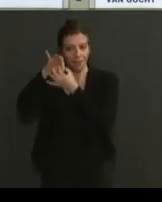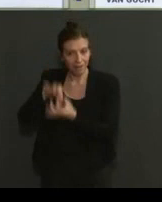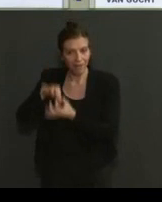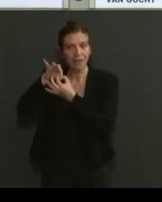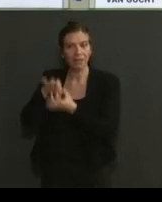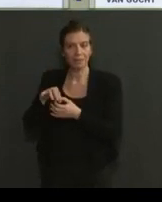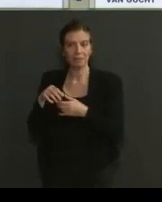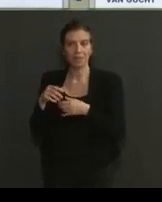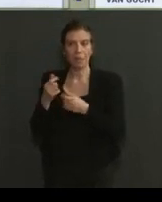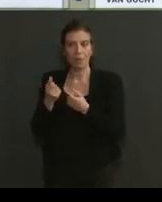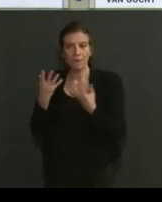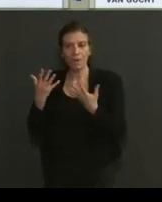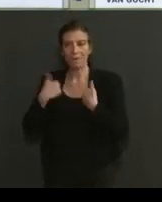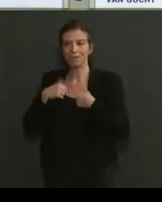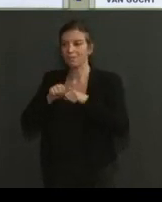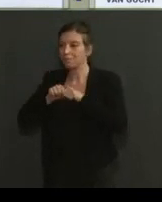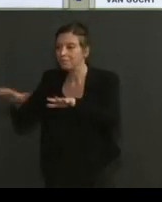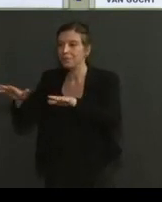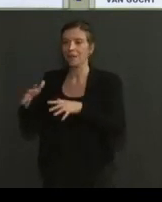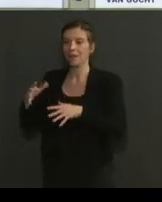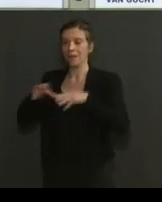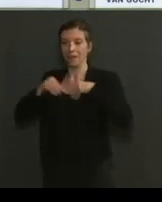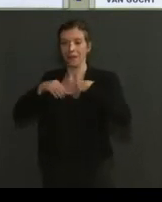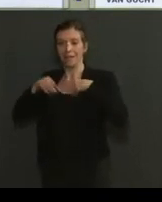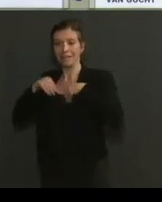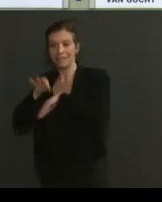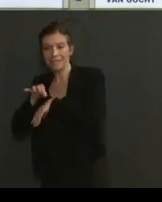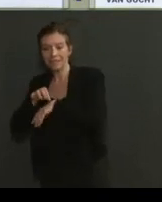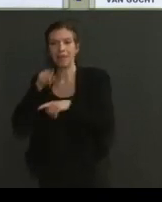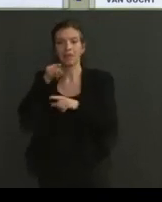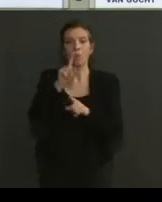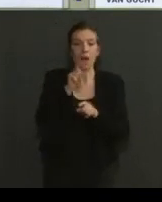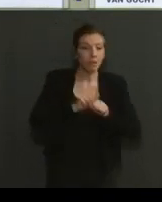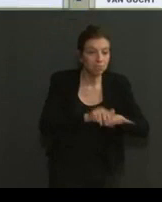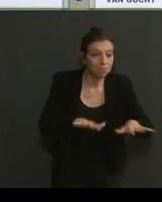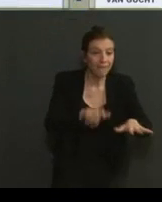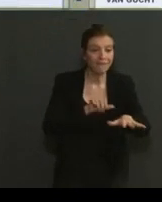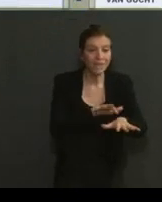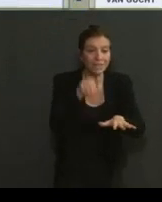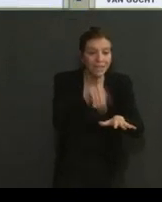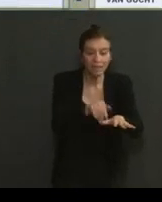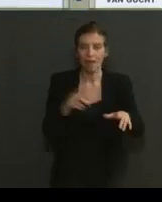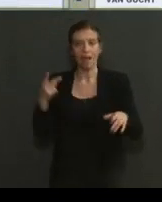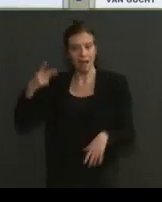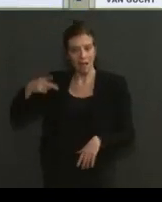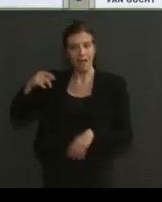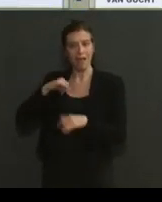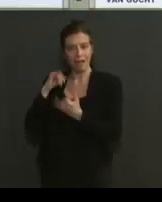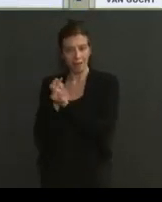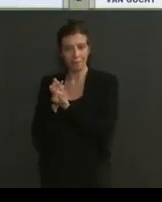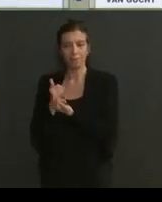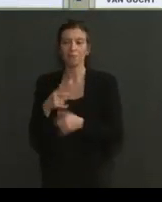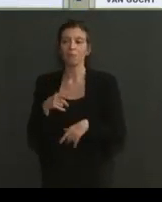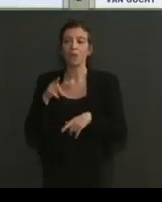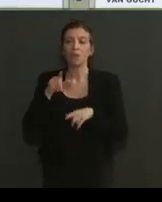Verder is het wel zo dat wanneer we de verschillende regio's vergelijken, die curves nog wat verschillen vertonen. Daar hebben we nog niet meteen